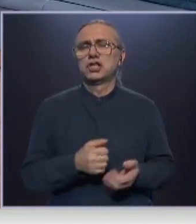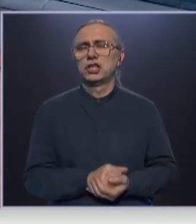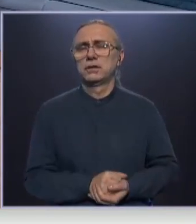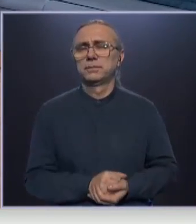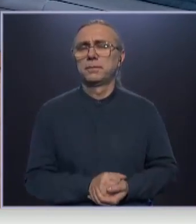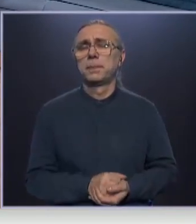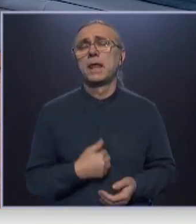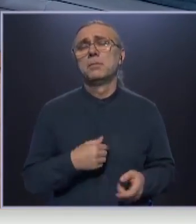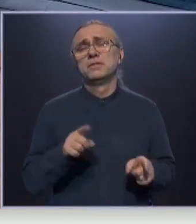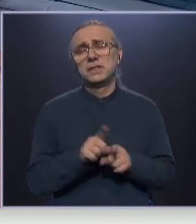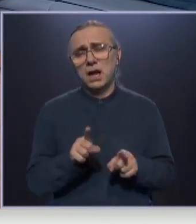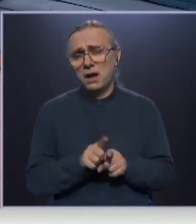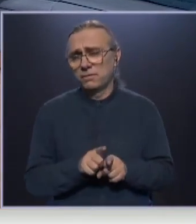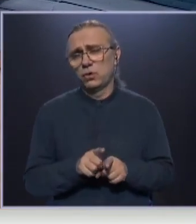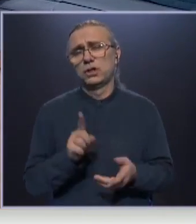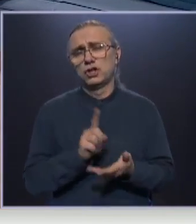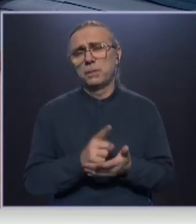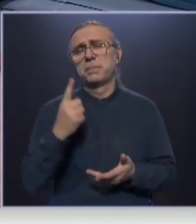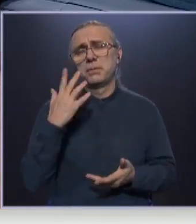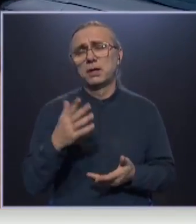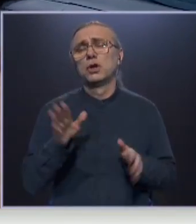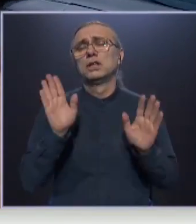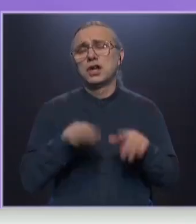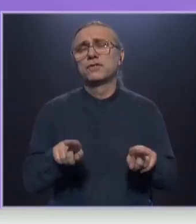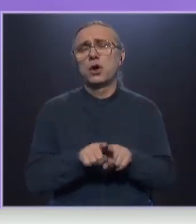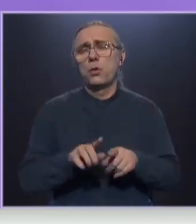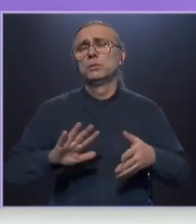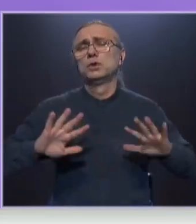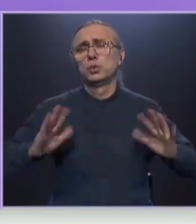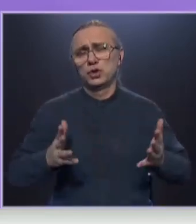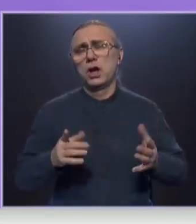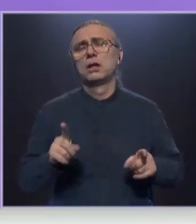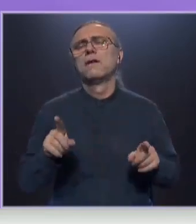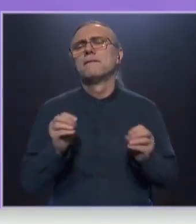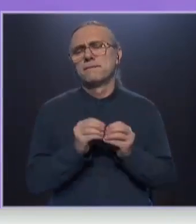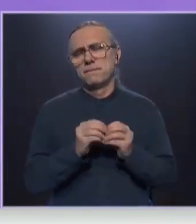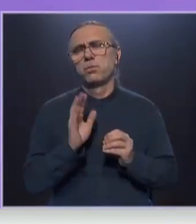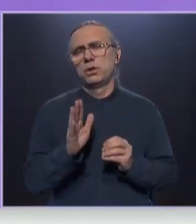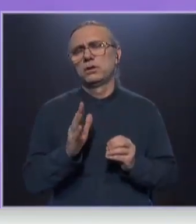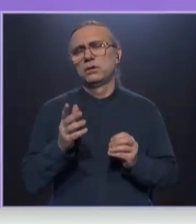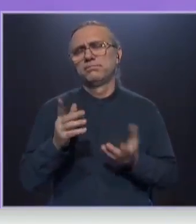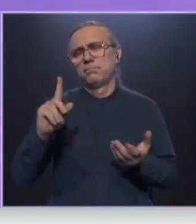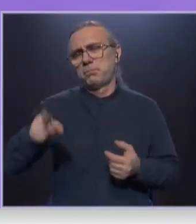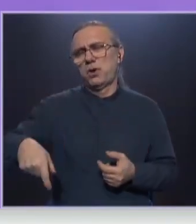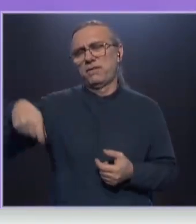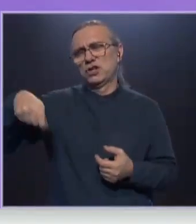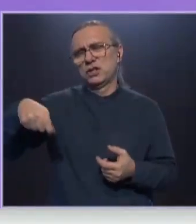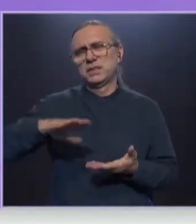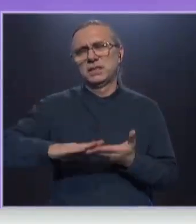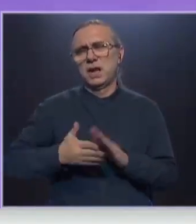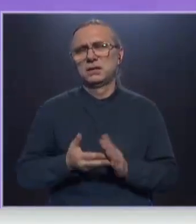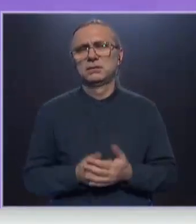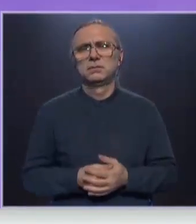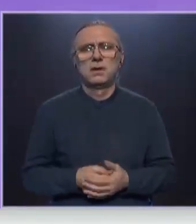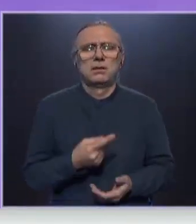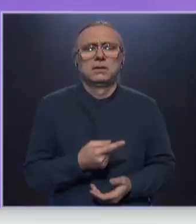понимать, что и даже в данном случае она будет в подвешенном состоянии. Угу. То есть один, два, там,